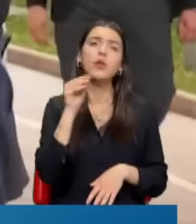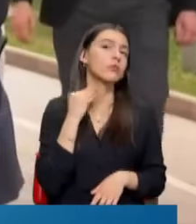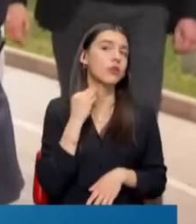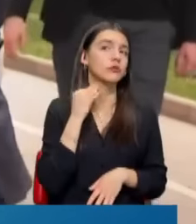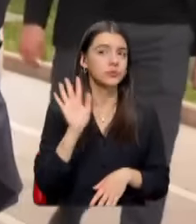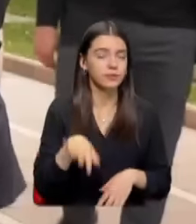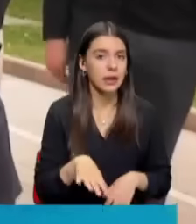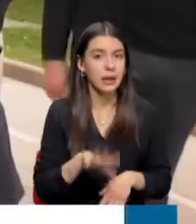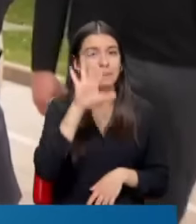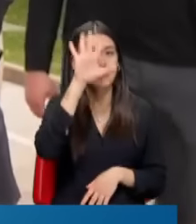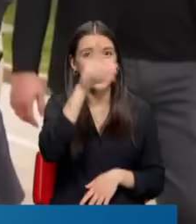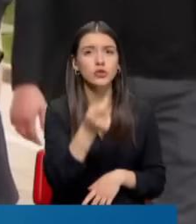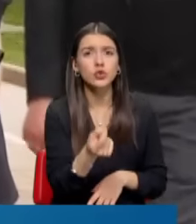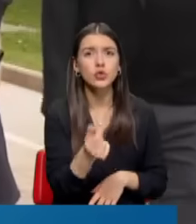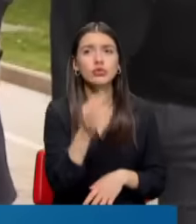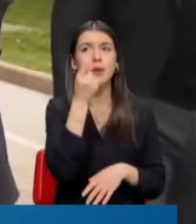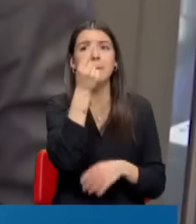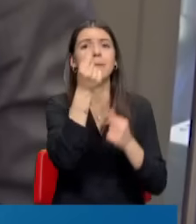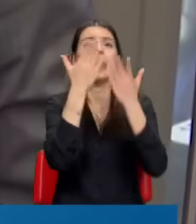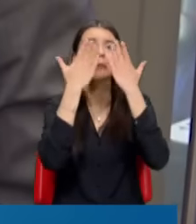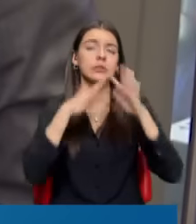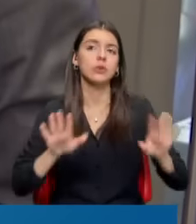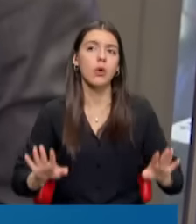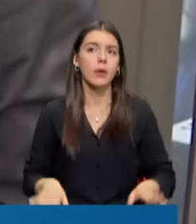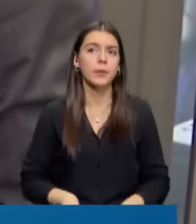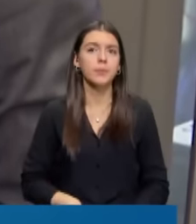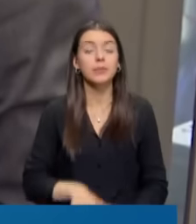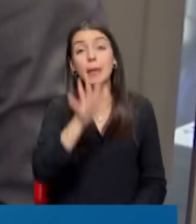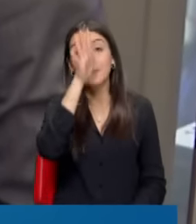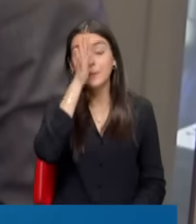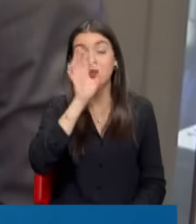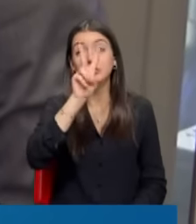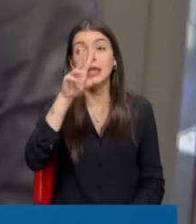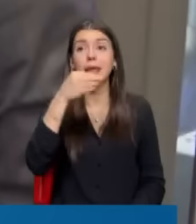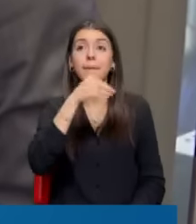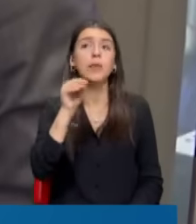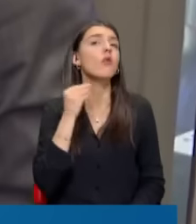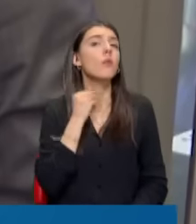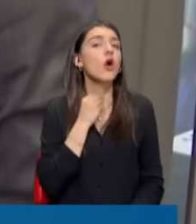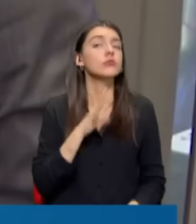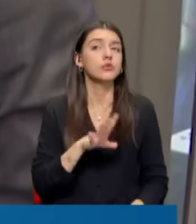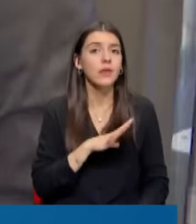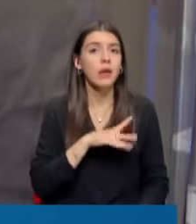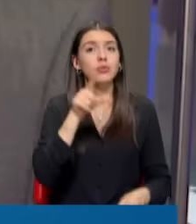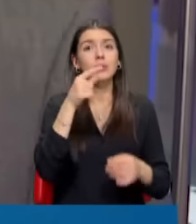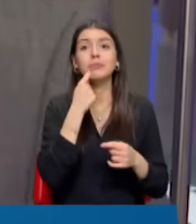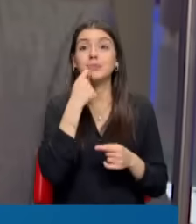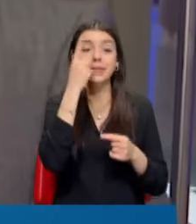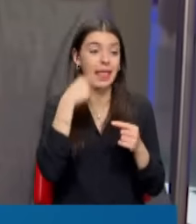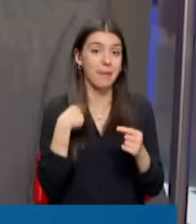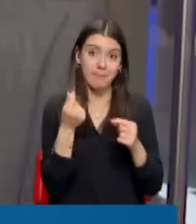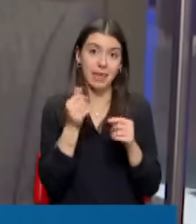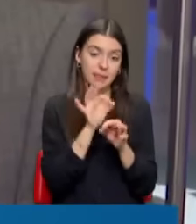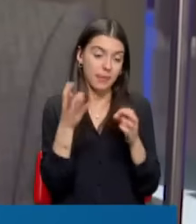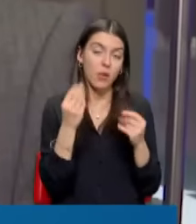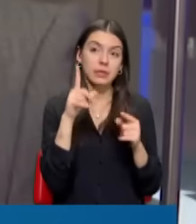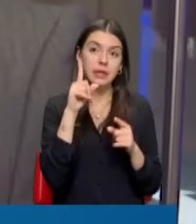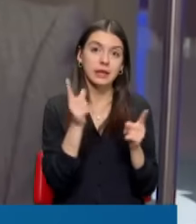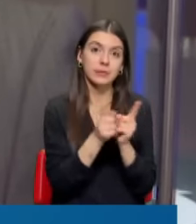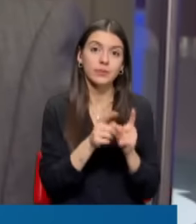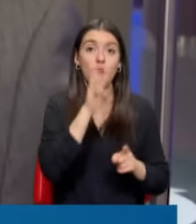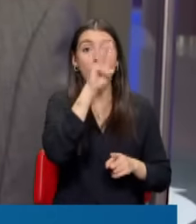Bunun yanında da 5 kuruş paramız yok kasamızda. 502 milyon kadar bir borcumuz var. Bu bizim yıllık bütçemiz kadar. Pazar günü 31 Mart akşamı